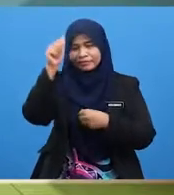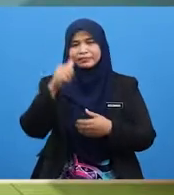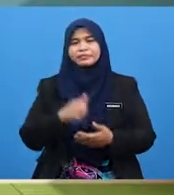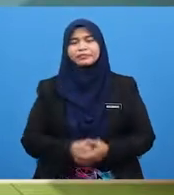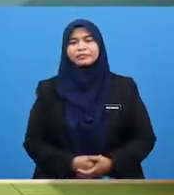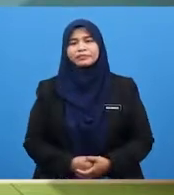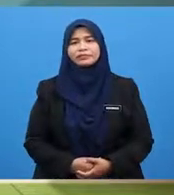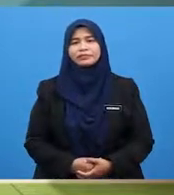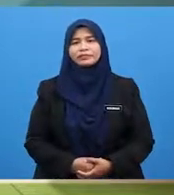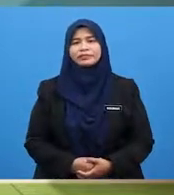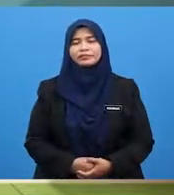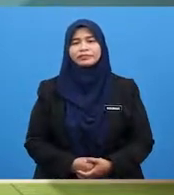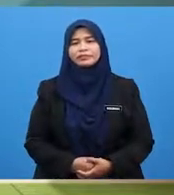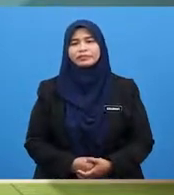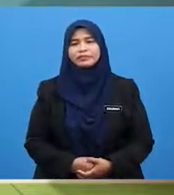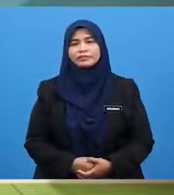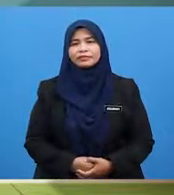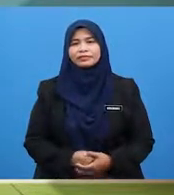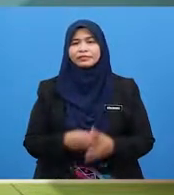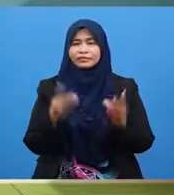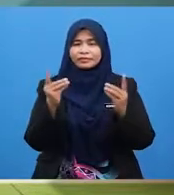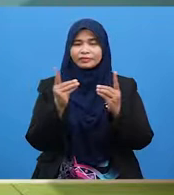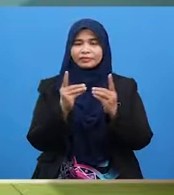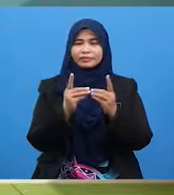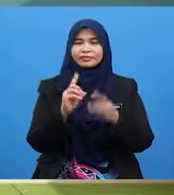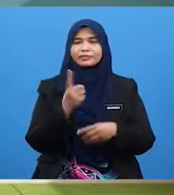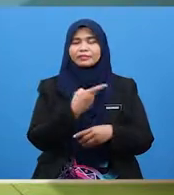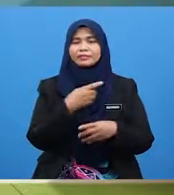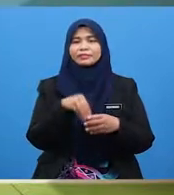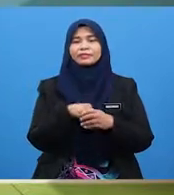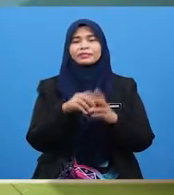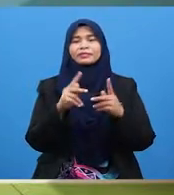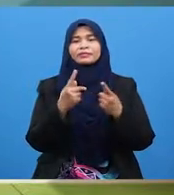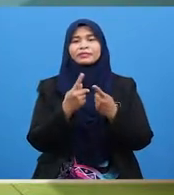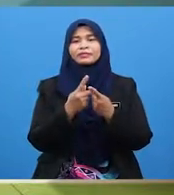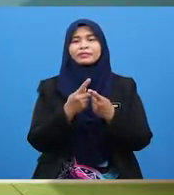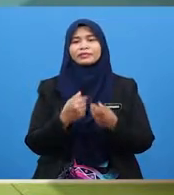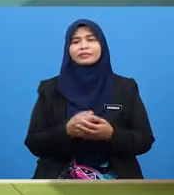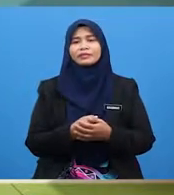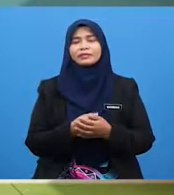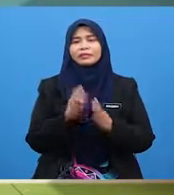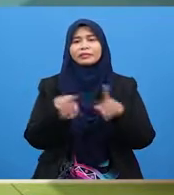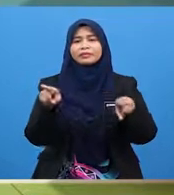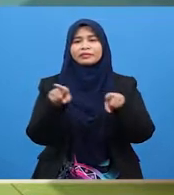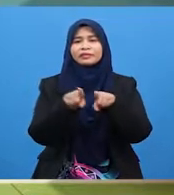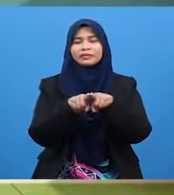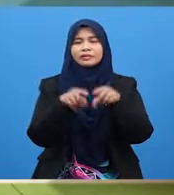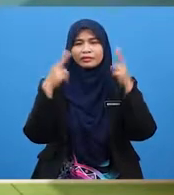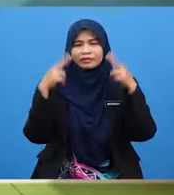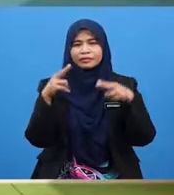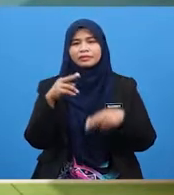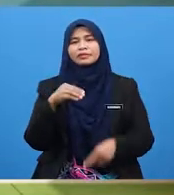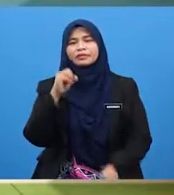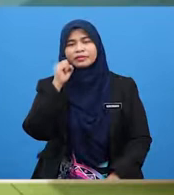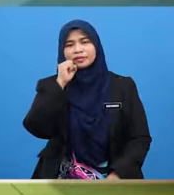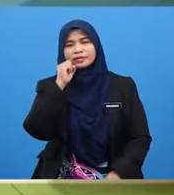taala. Alhamdulillah bertemu kita dalam kelas at rumah bersama Ustazah Salina Busrawi